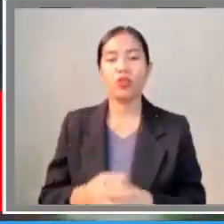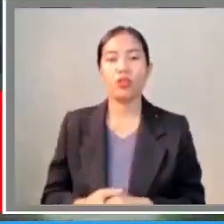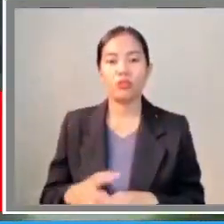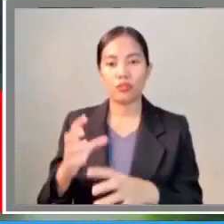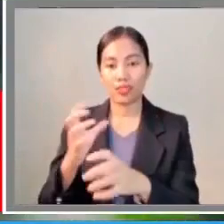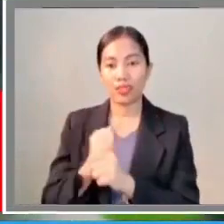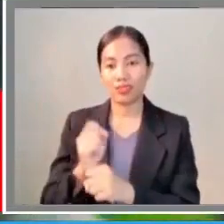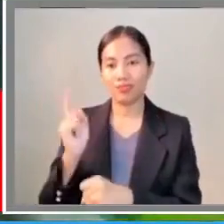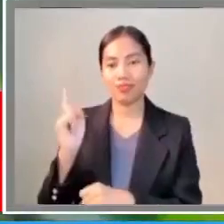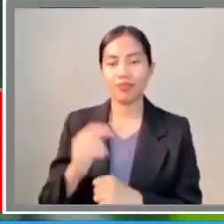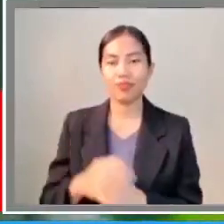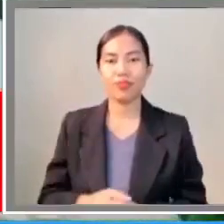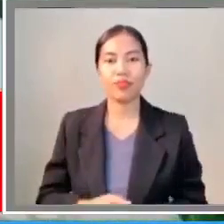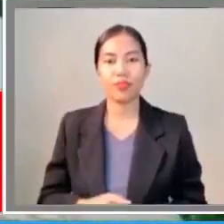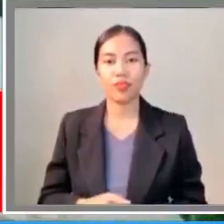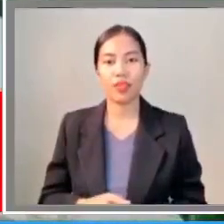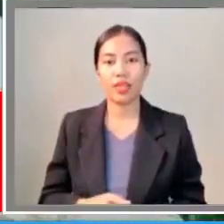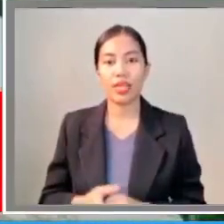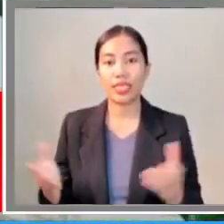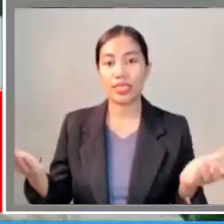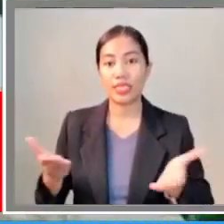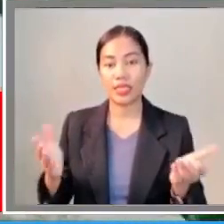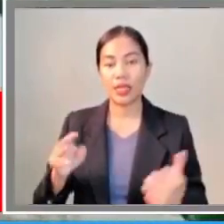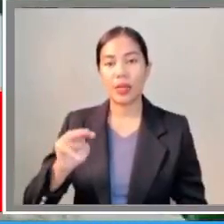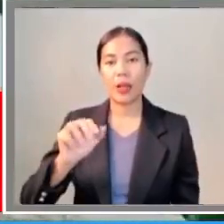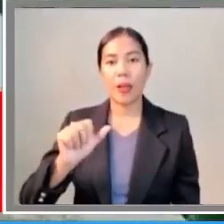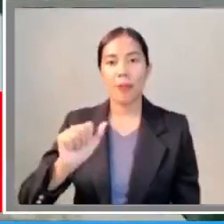mangroves o bakawan ang itinuturing nilang yaman.